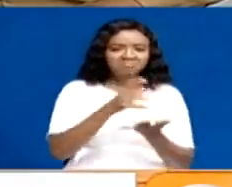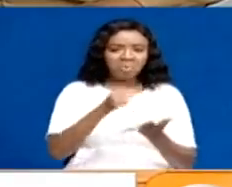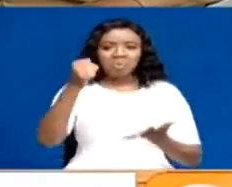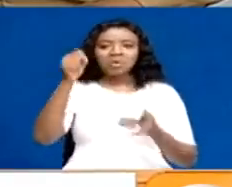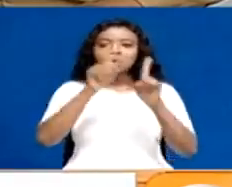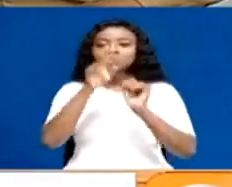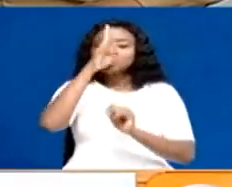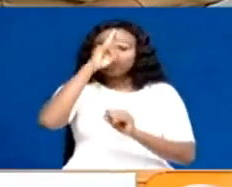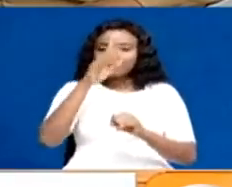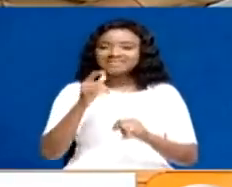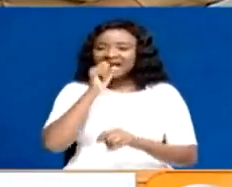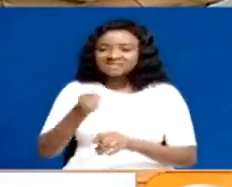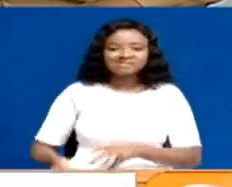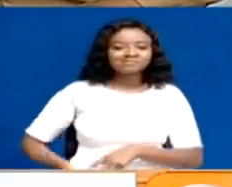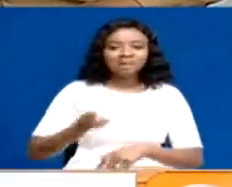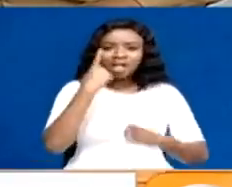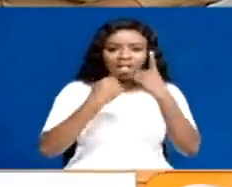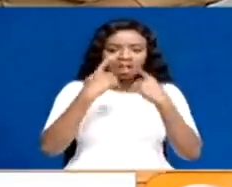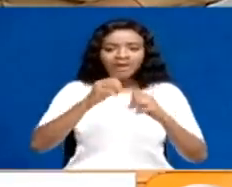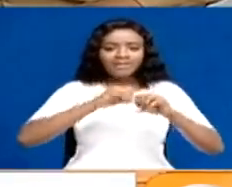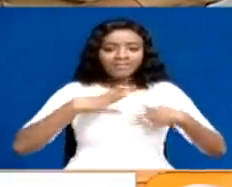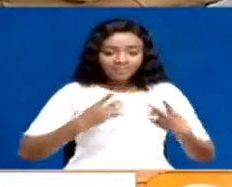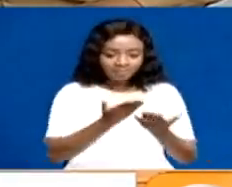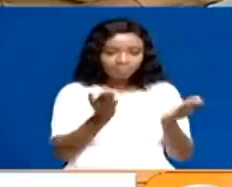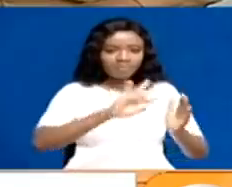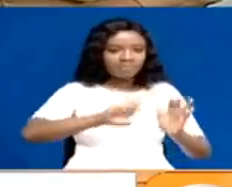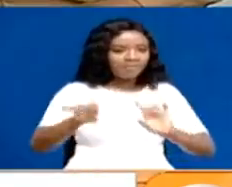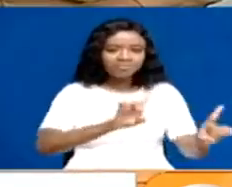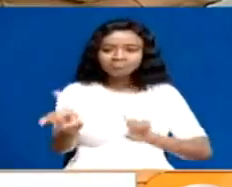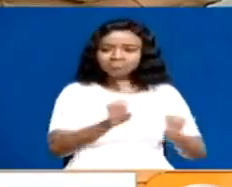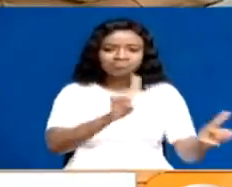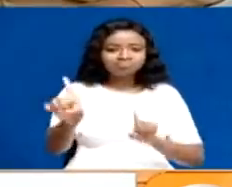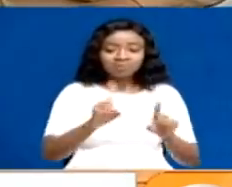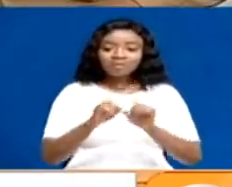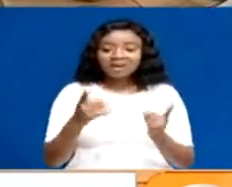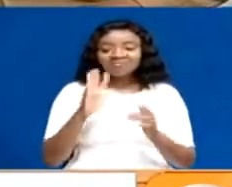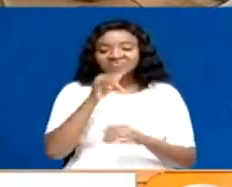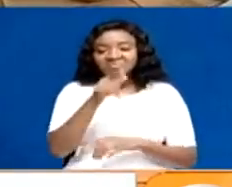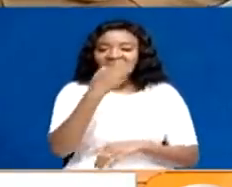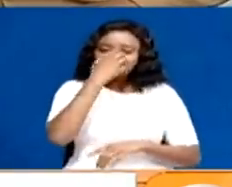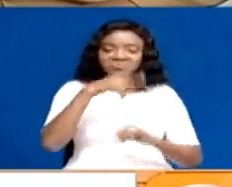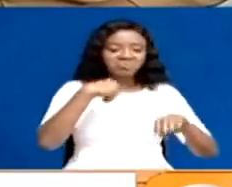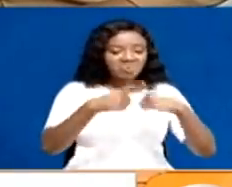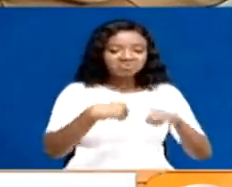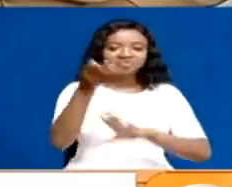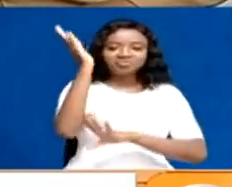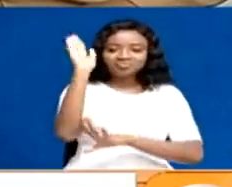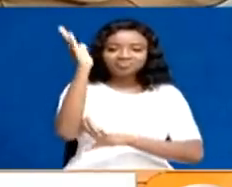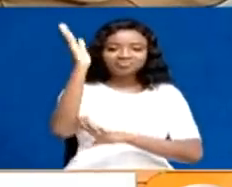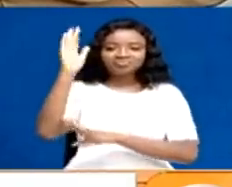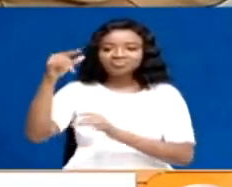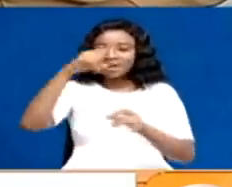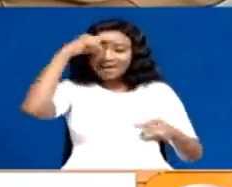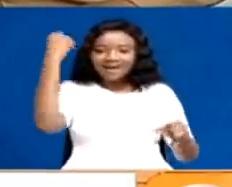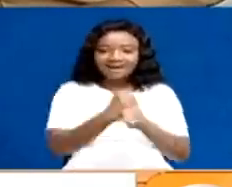polisi wakiwatawanya vijana hao. Naam, hata hivyo naibu rais William Ruto aliendelea na siasa zake za kupigia debe mchakato wa